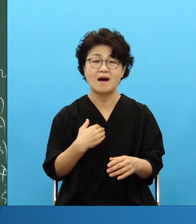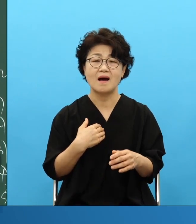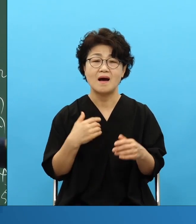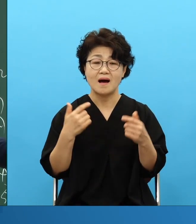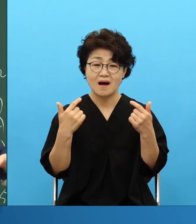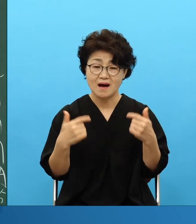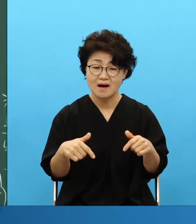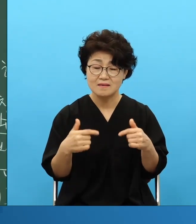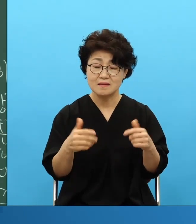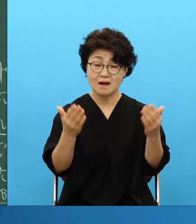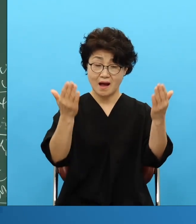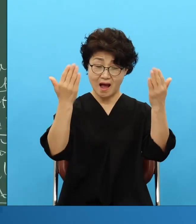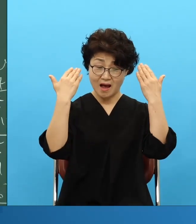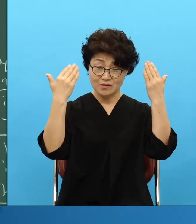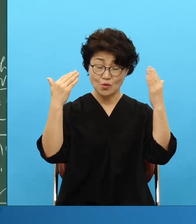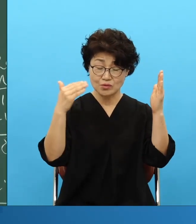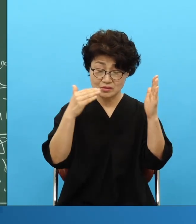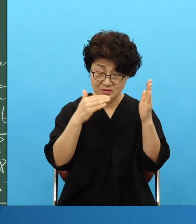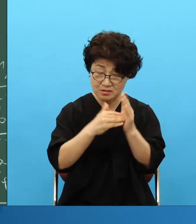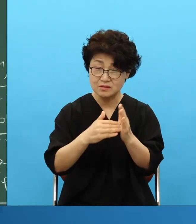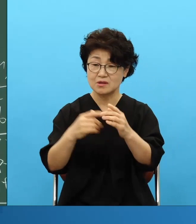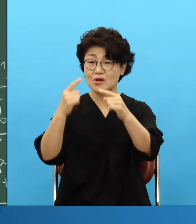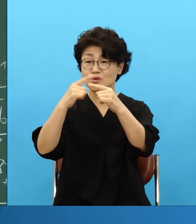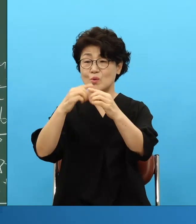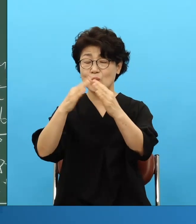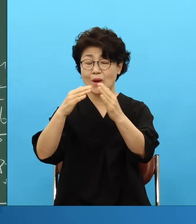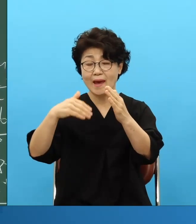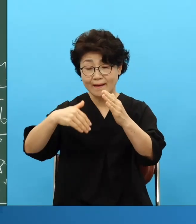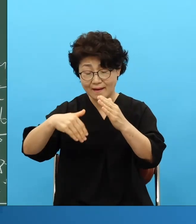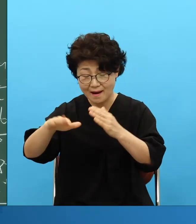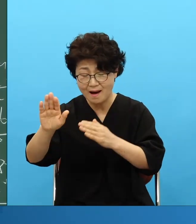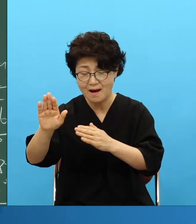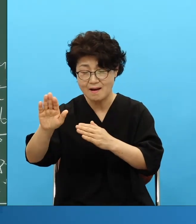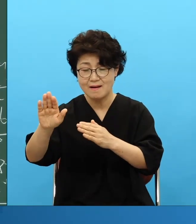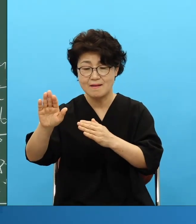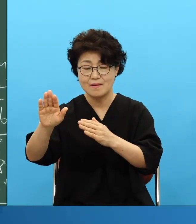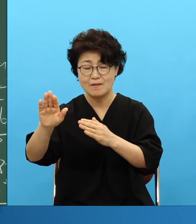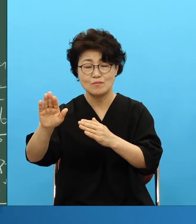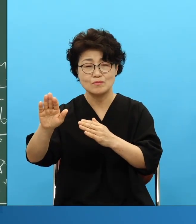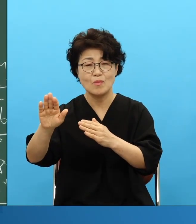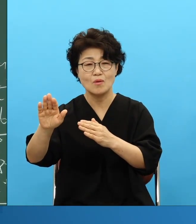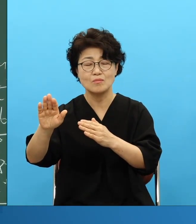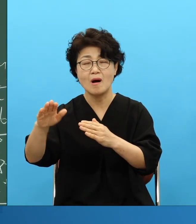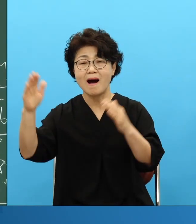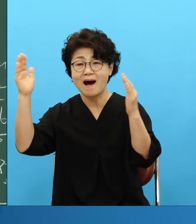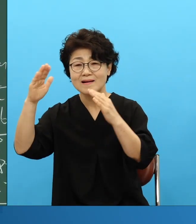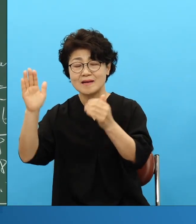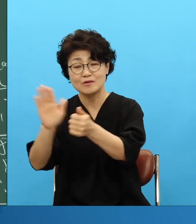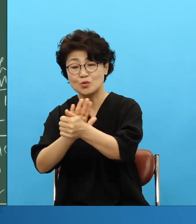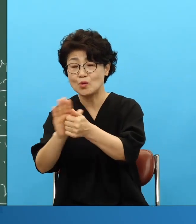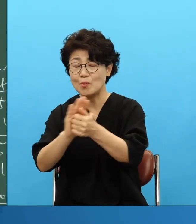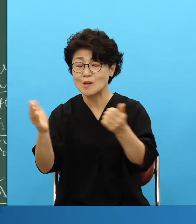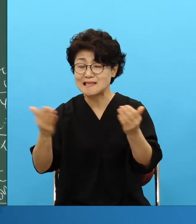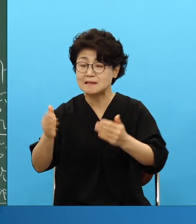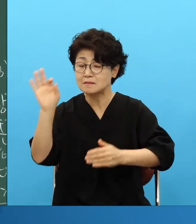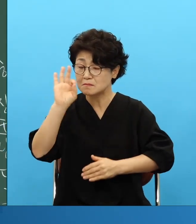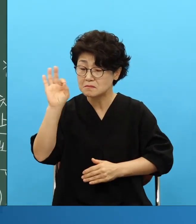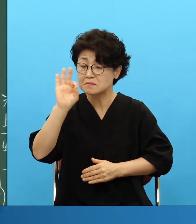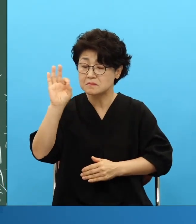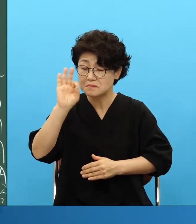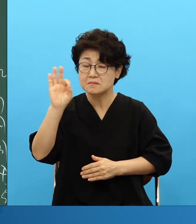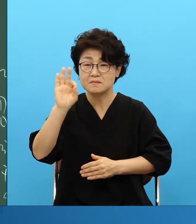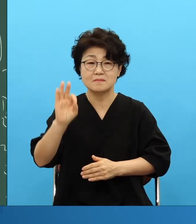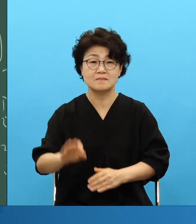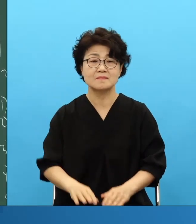교회 가서 가방 나와서 숙제하고 그 다음에 아이들 차 돌아보고 그래요. Rightfully, I went to church every day after school. I would go to my office, do my homework,